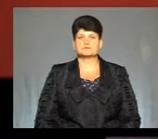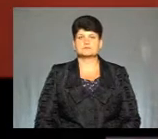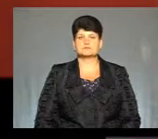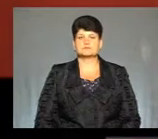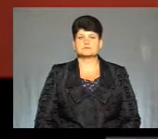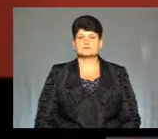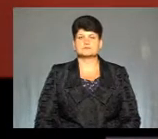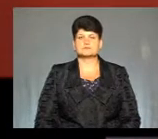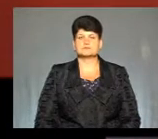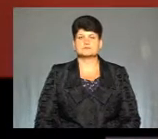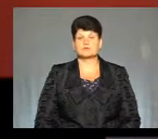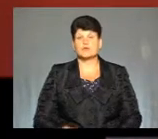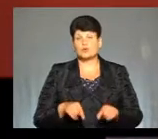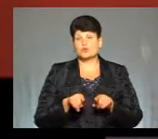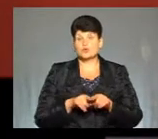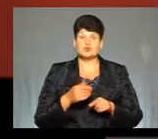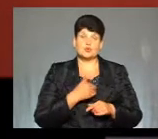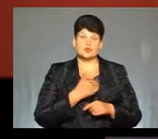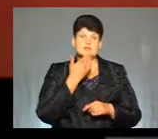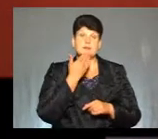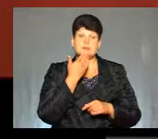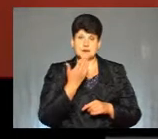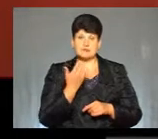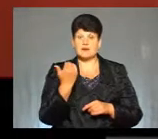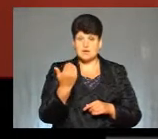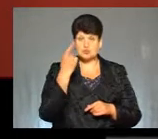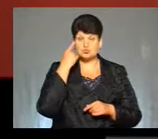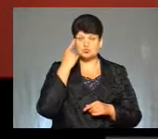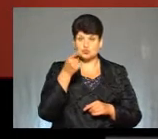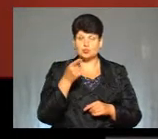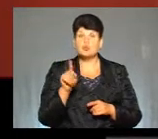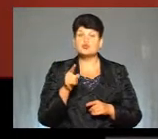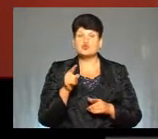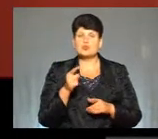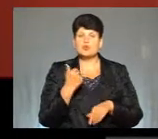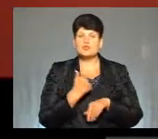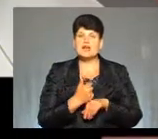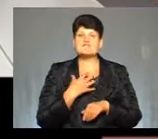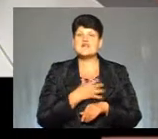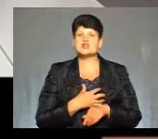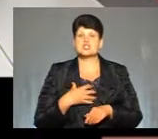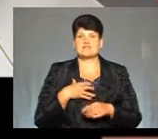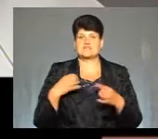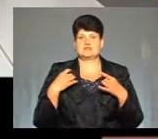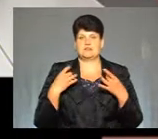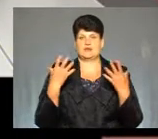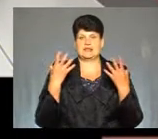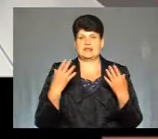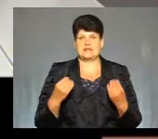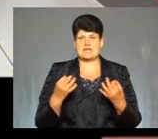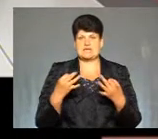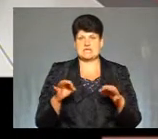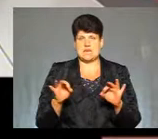Ролі. Отож, наразі хочу вас запитати, на вашу думку, саме у чому основна важливість святкування Дня